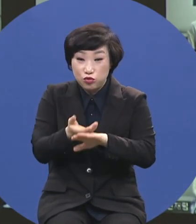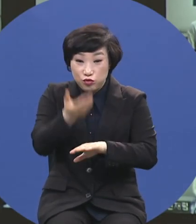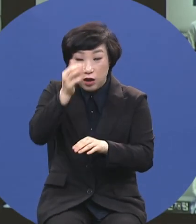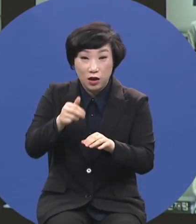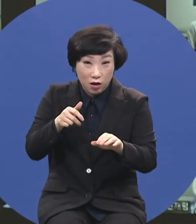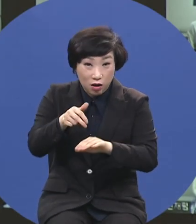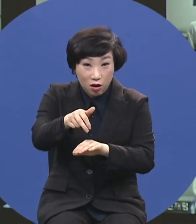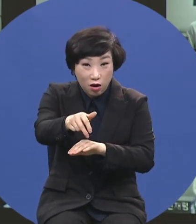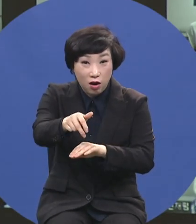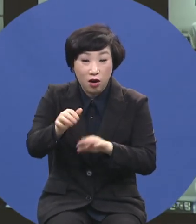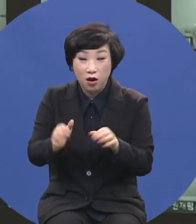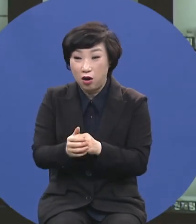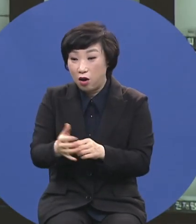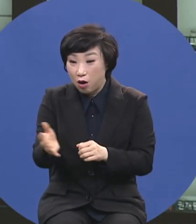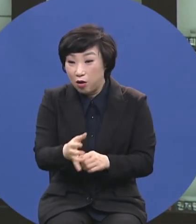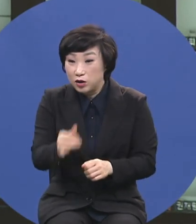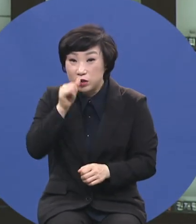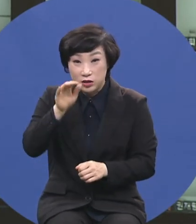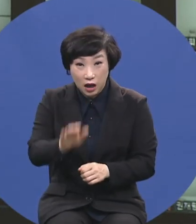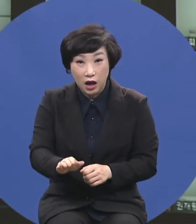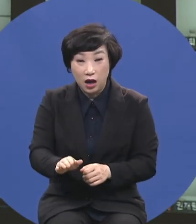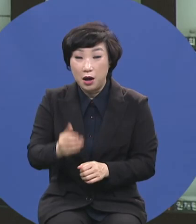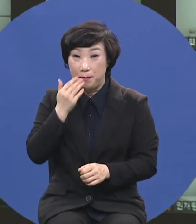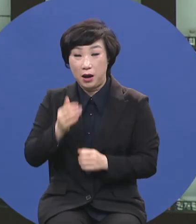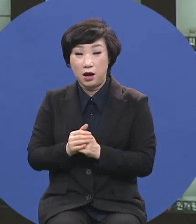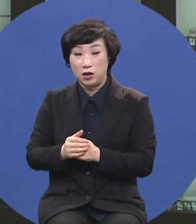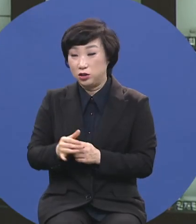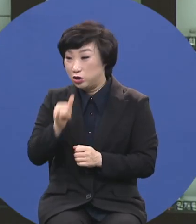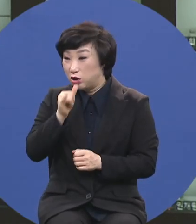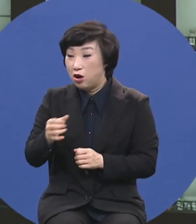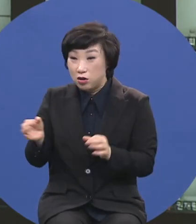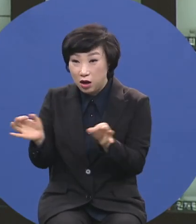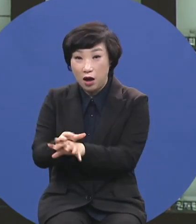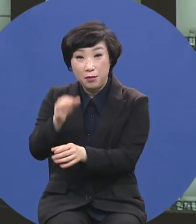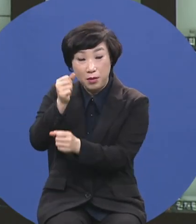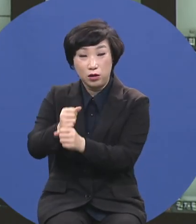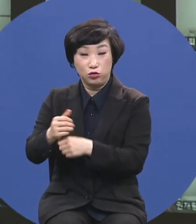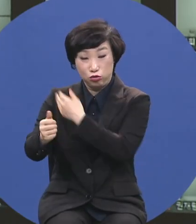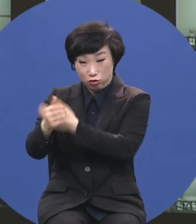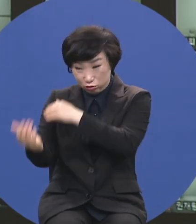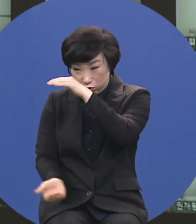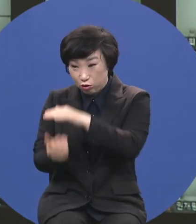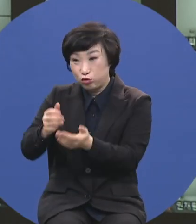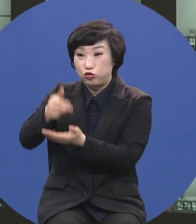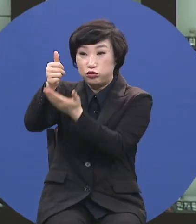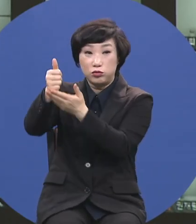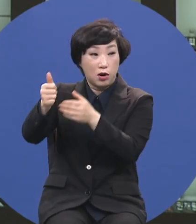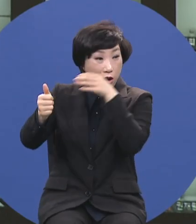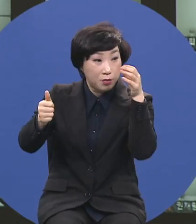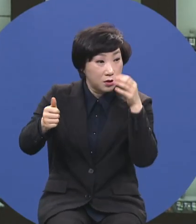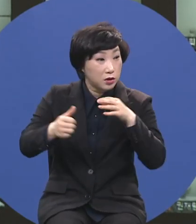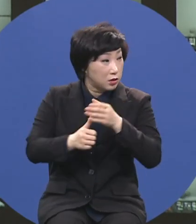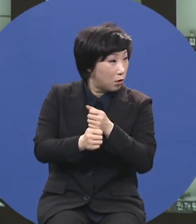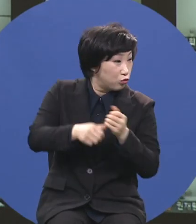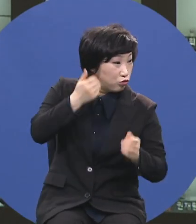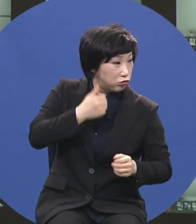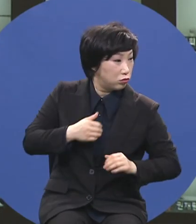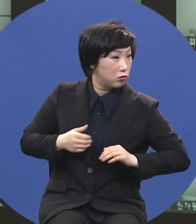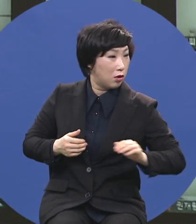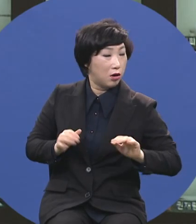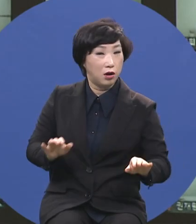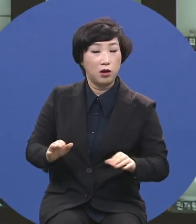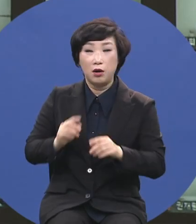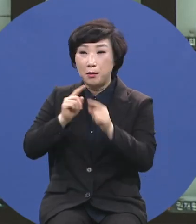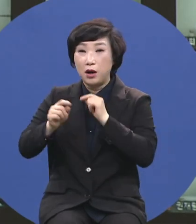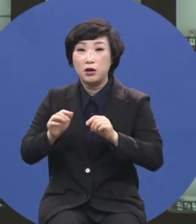걸어가고 얻는 것을 잊게 하고 있는 것을 없게 하는 전능자를 누가 감히 잡아 우리 선생님을.